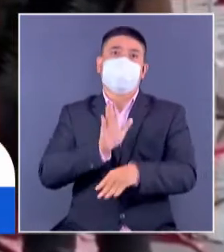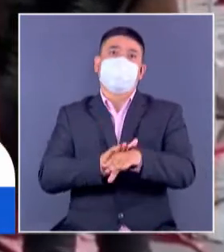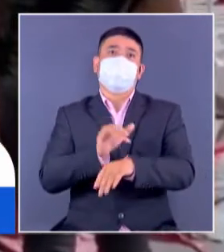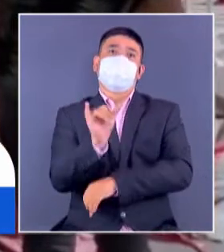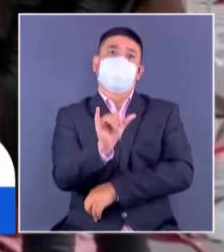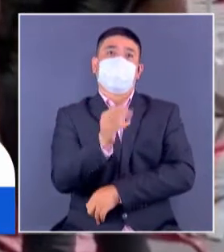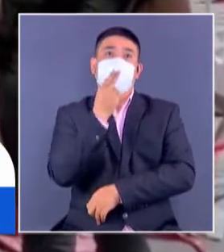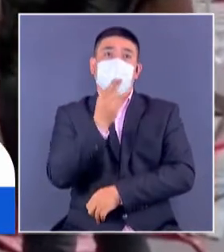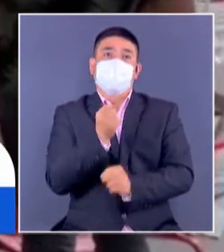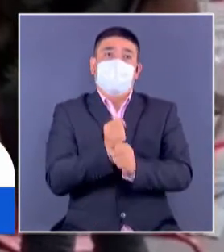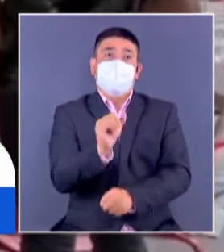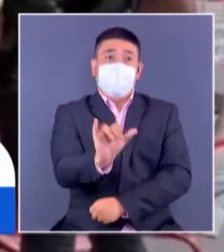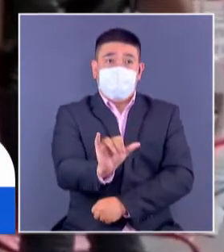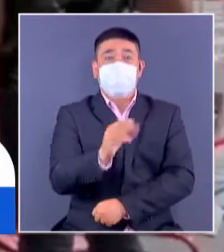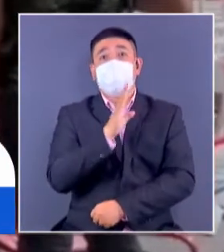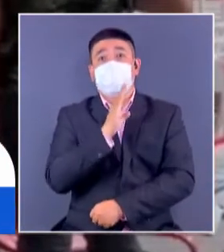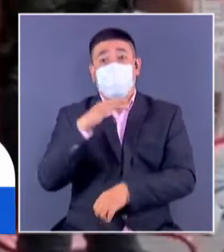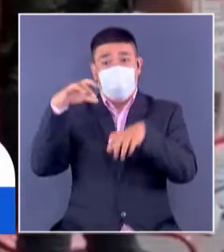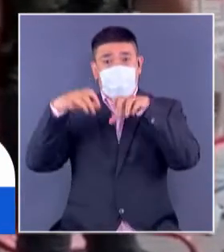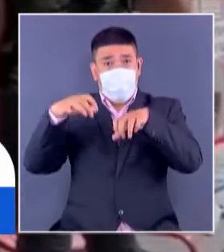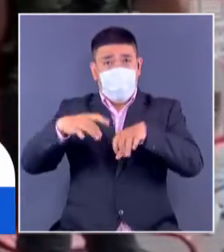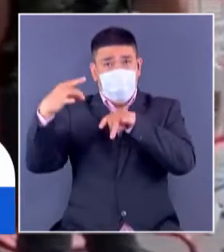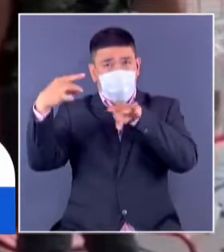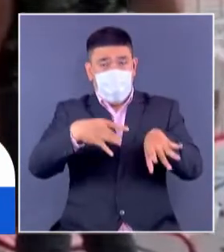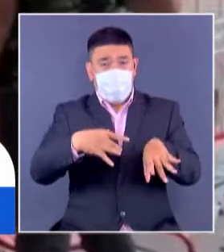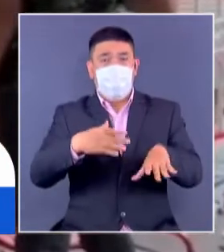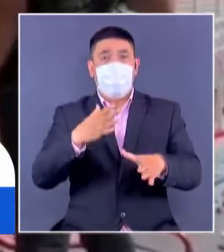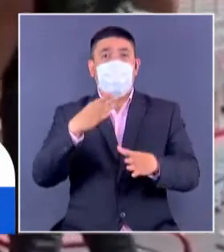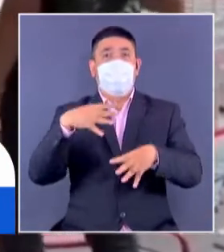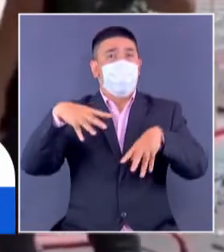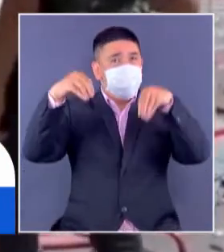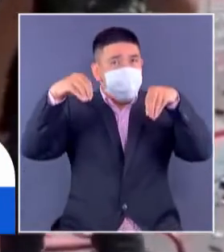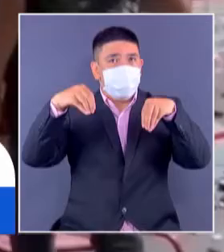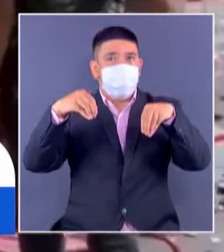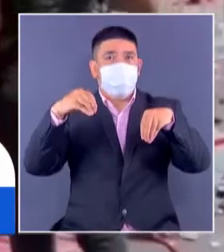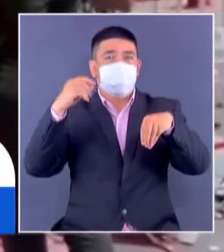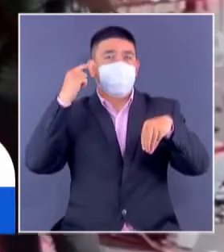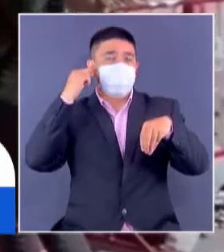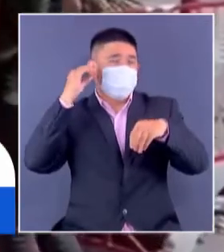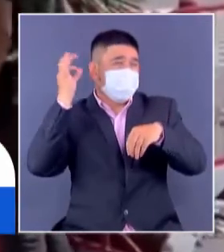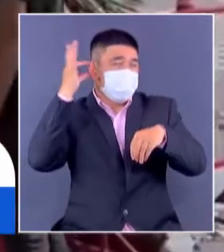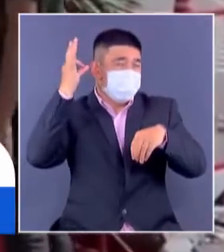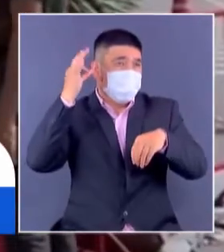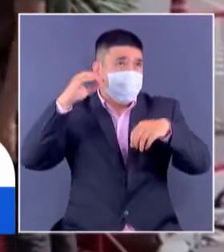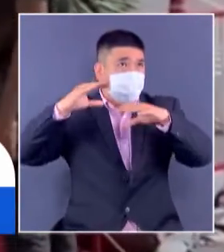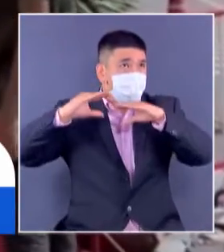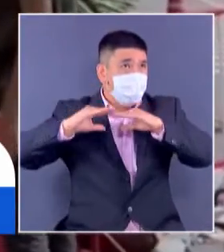ให้พอดีวันนั้นก็ฝนตกลงมาพอหยุดระยะก็มีเสียงดังออกไป